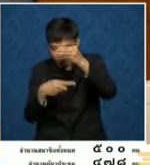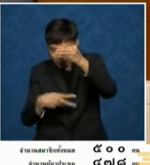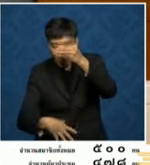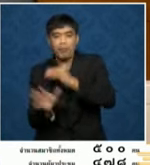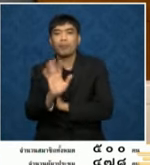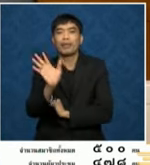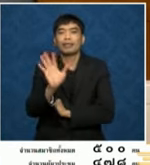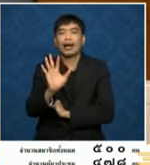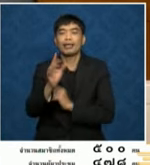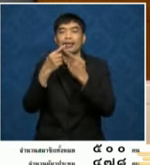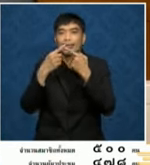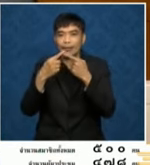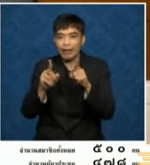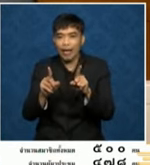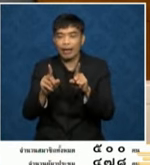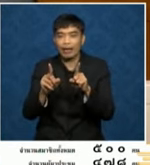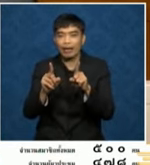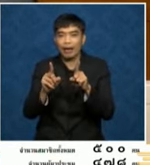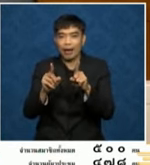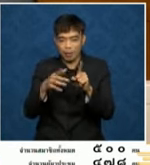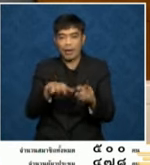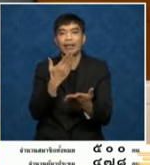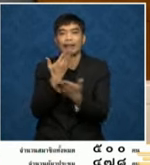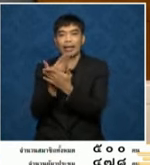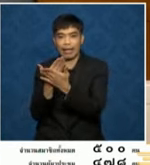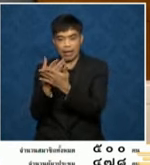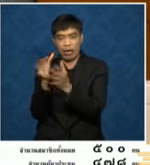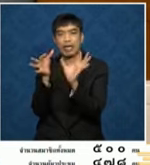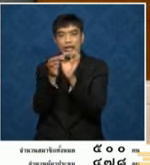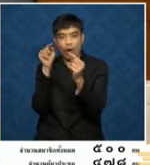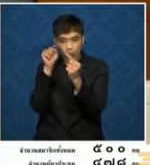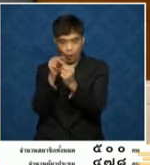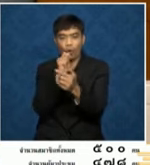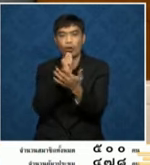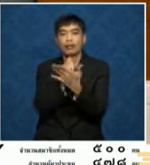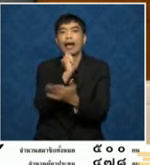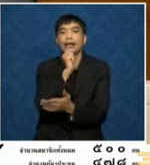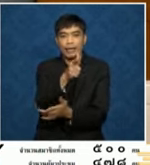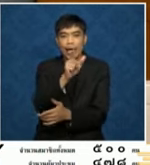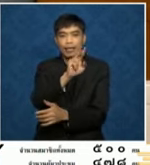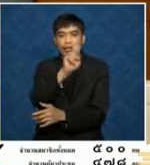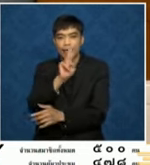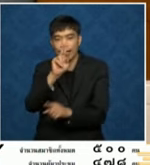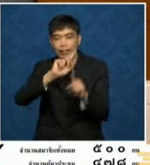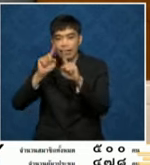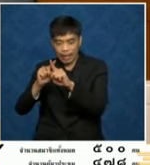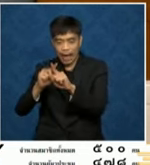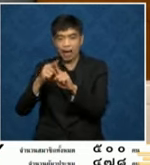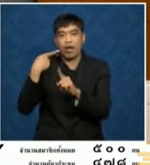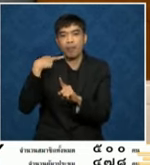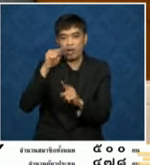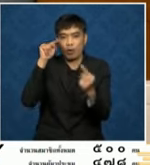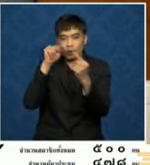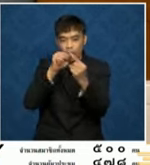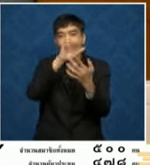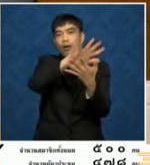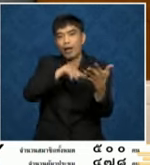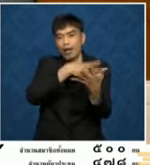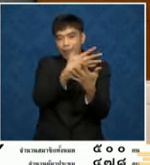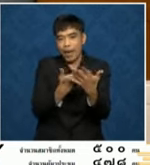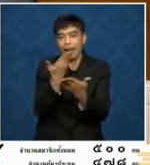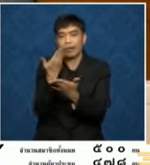นั้นจึงถือว่าเป็นรายจ่ายในงบดำเนินงานซึ่งสามารถใช้จ่ายได้ตามความจำเป็นนะครับตามแผนปฏิบัติงานและแผนการใช้จ่